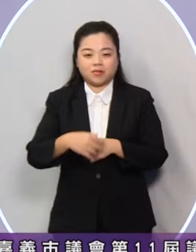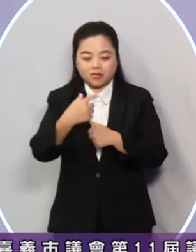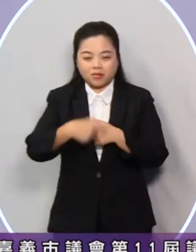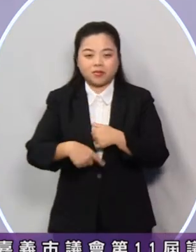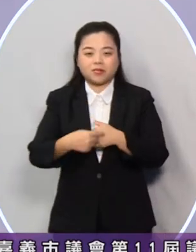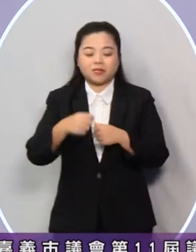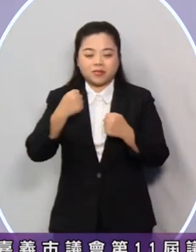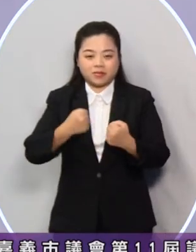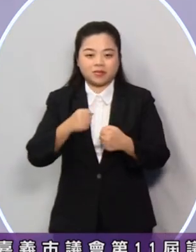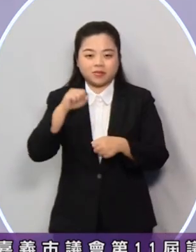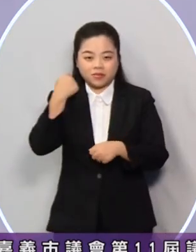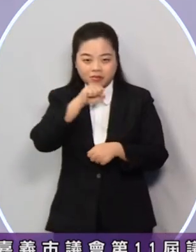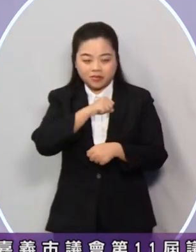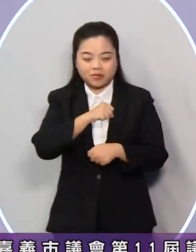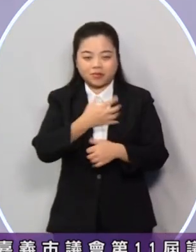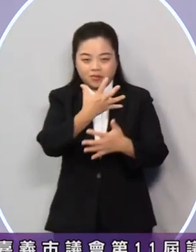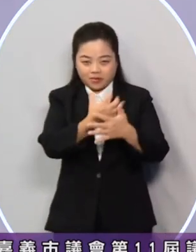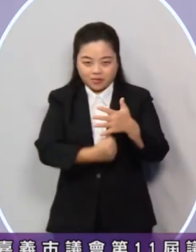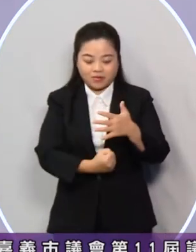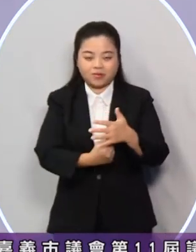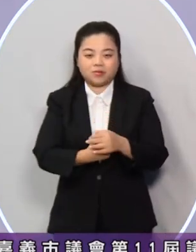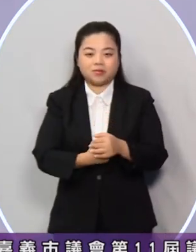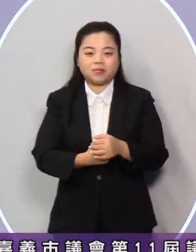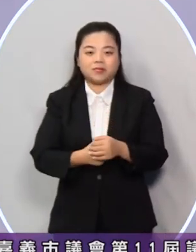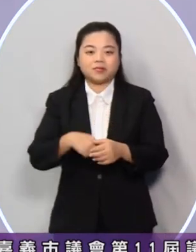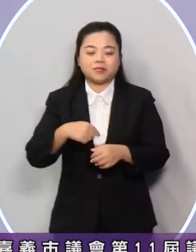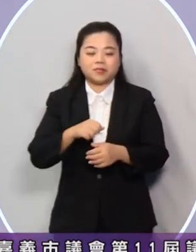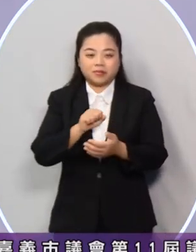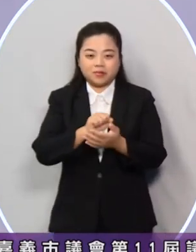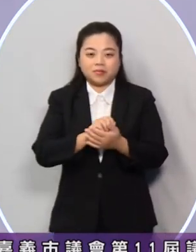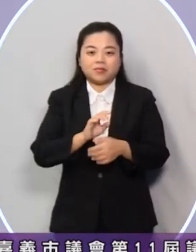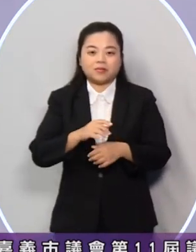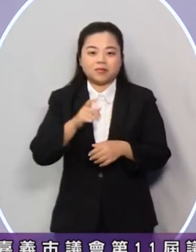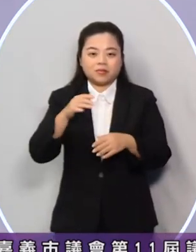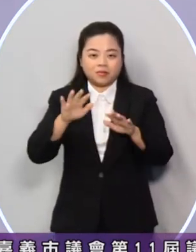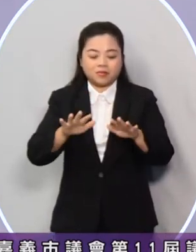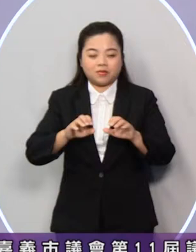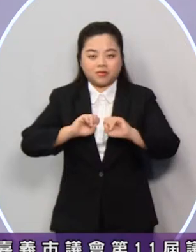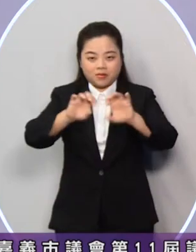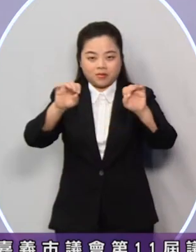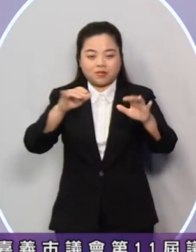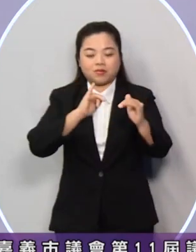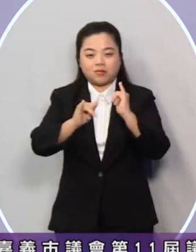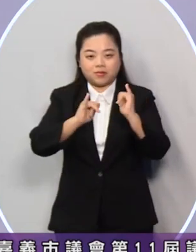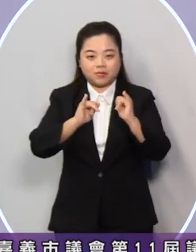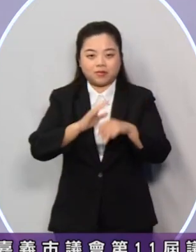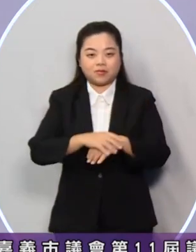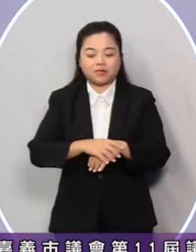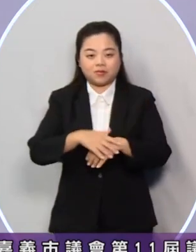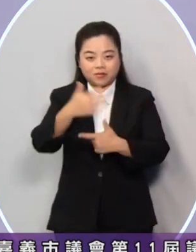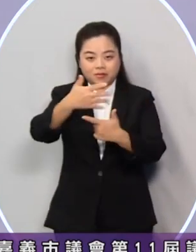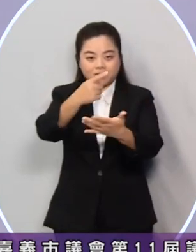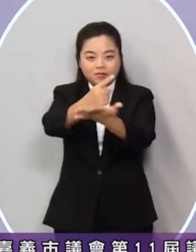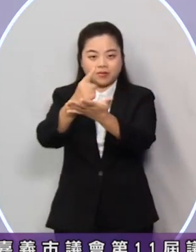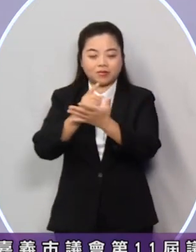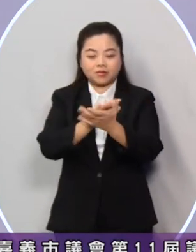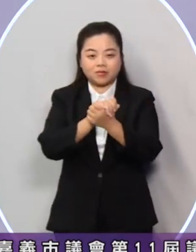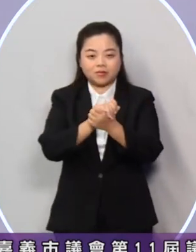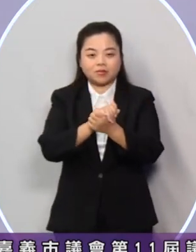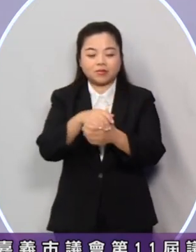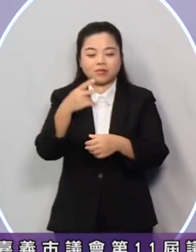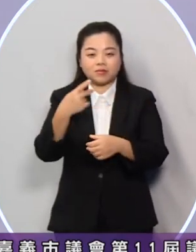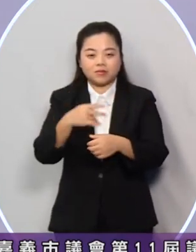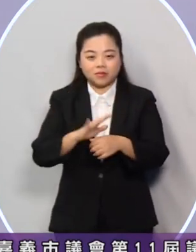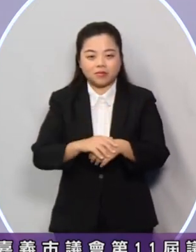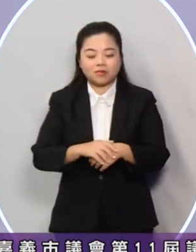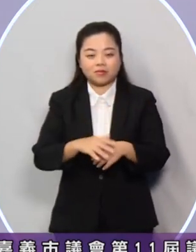主圣地史名留青史，在这边严正的呼吁社会大众、电视机前面的朋友以及